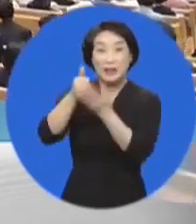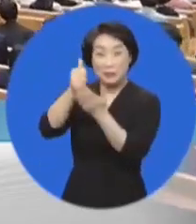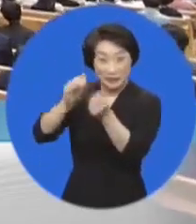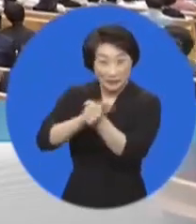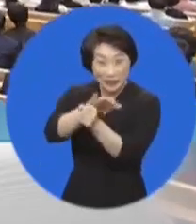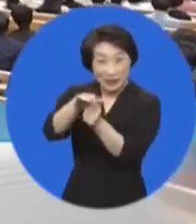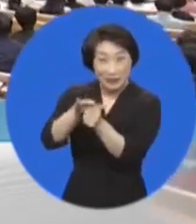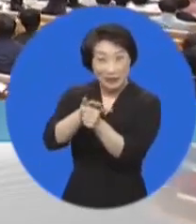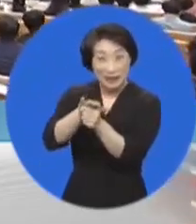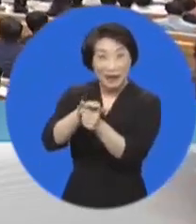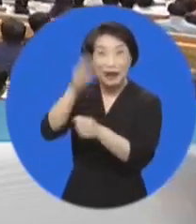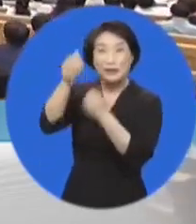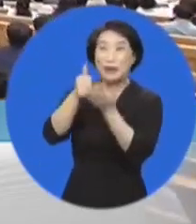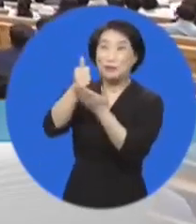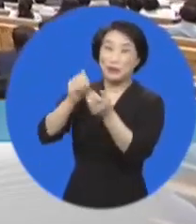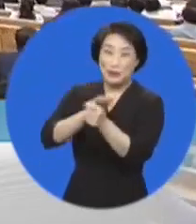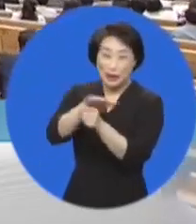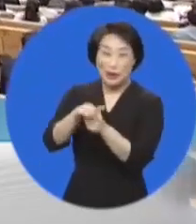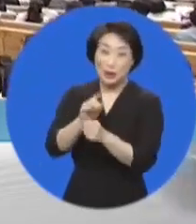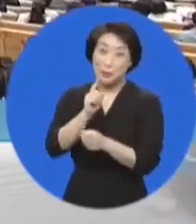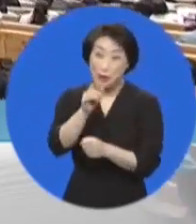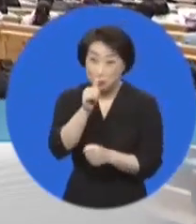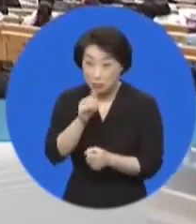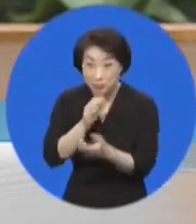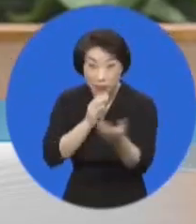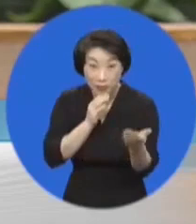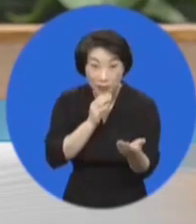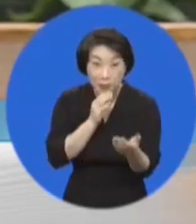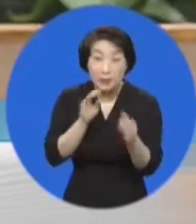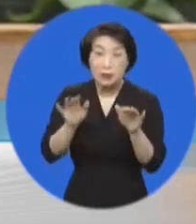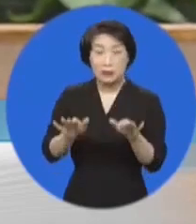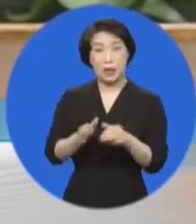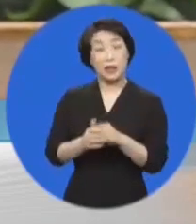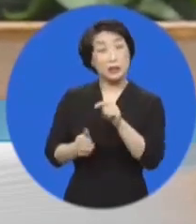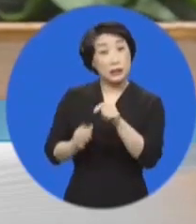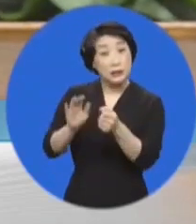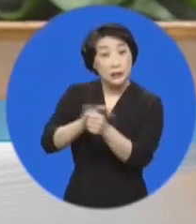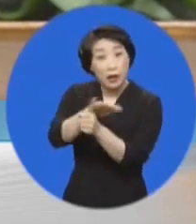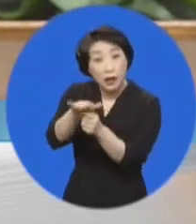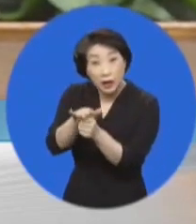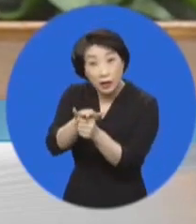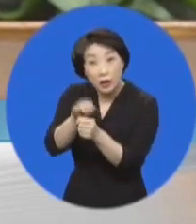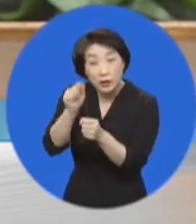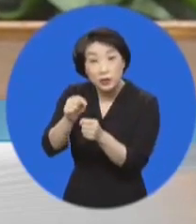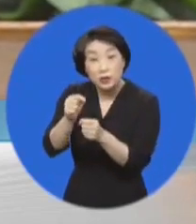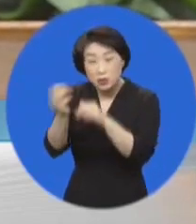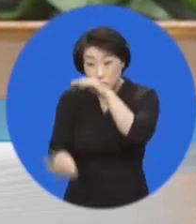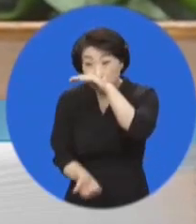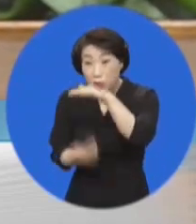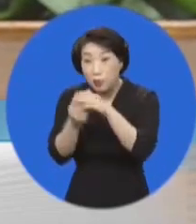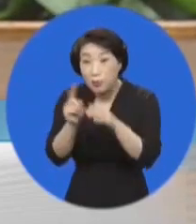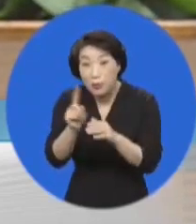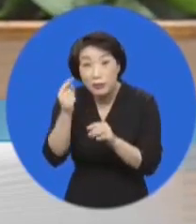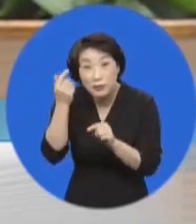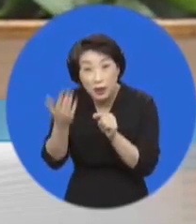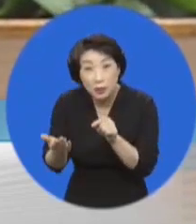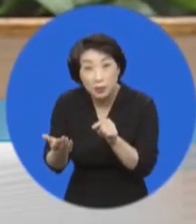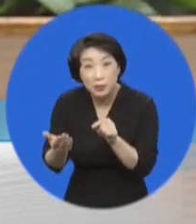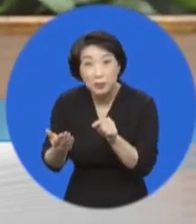사랑, 하나님 사랑할 때 과연 그 사랑의 절정이